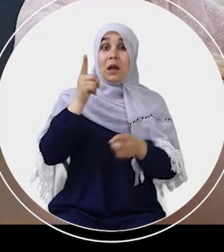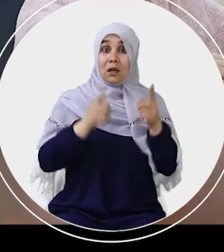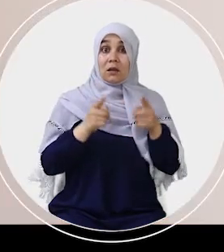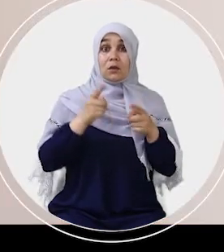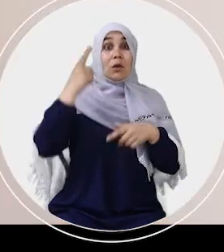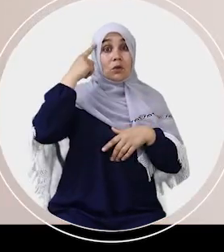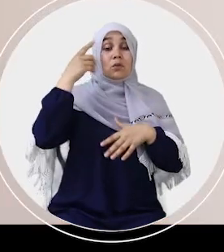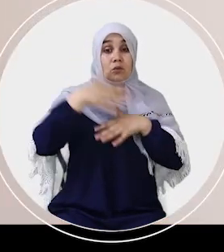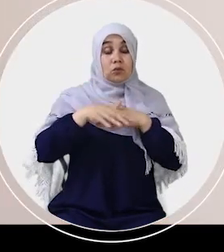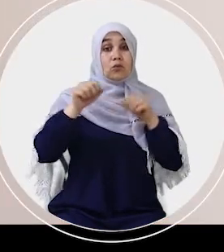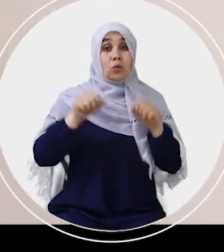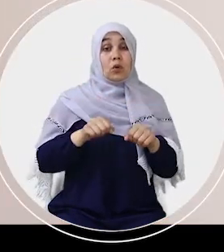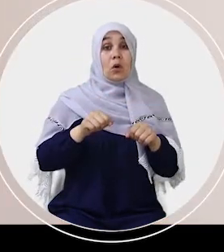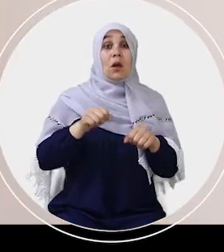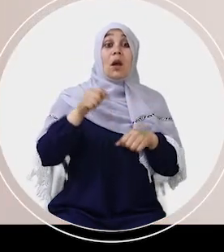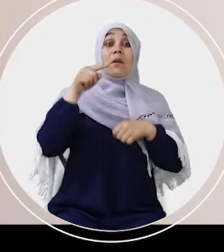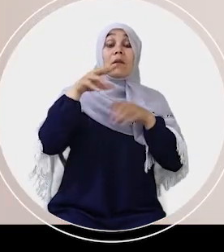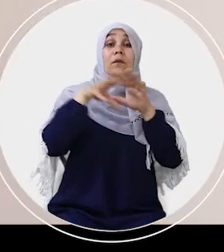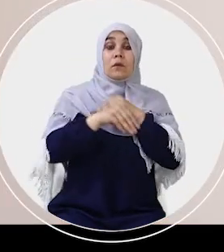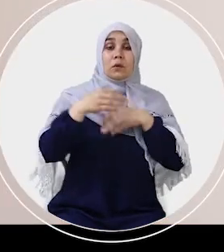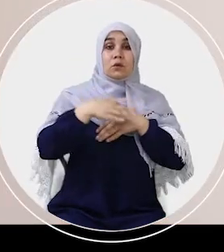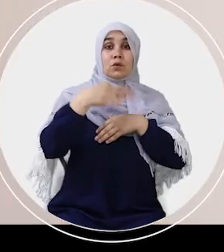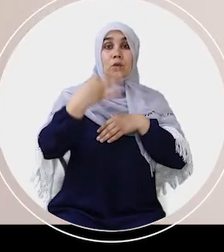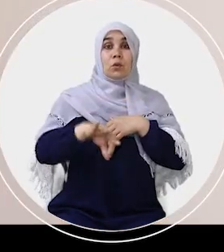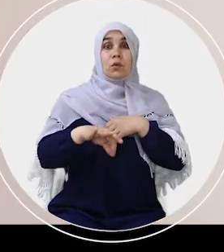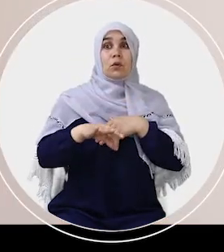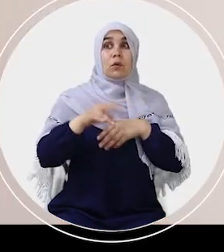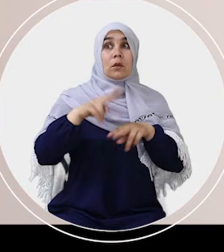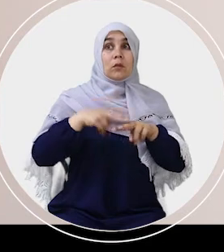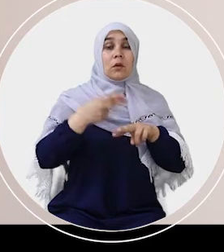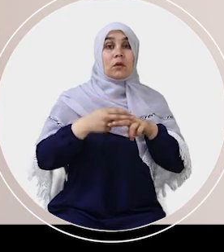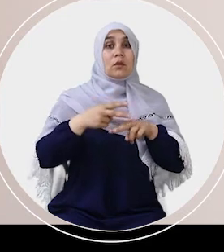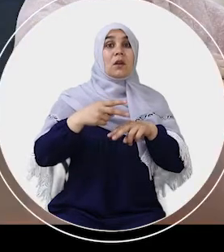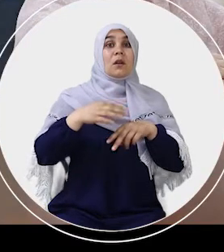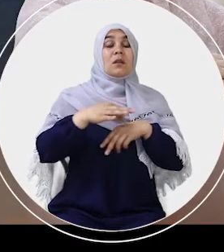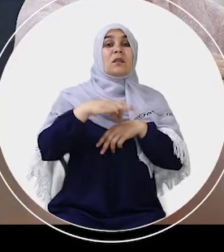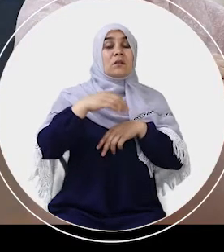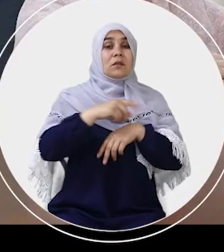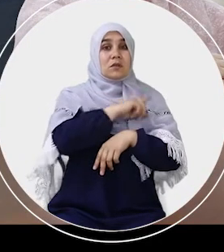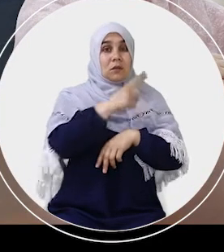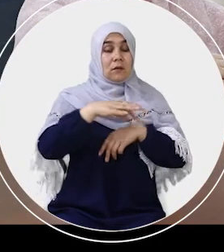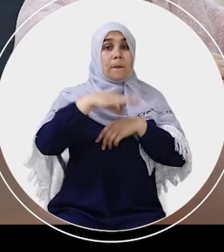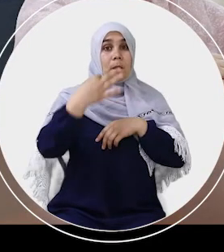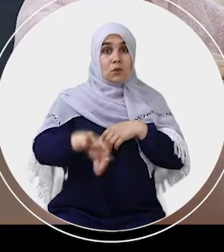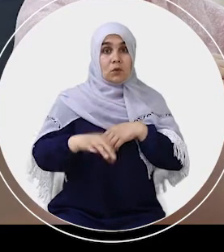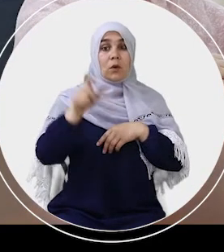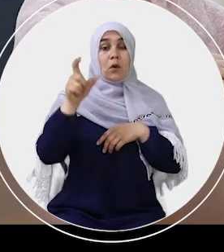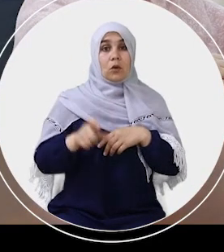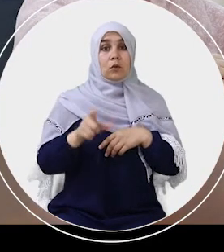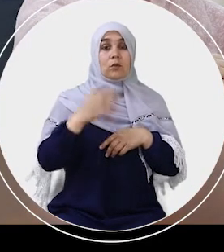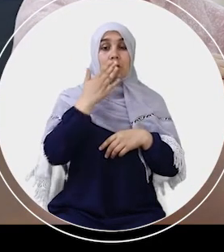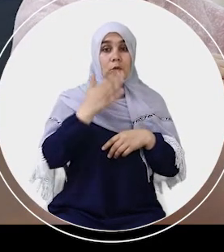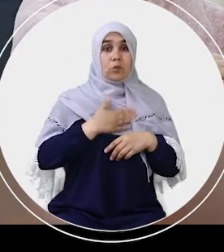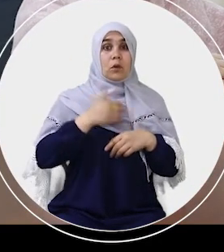shunaqa tuyuladi, lekin zulmkor degan. Demak, kuchli zulm ham qiladi. Endi tasavvur qiling, zulm qilgan odam qanaqa qilib